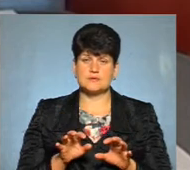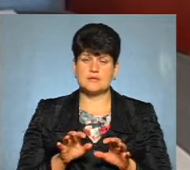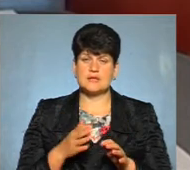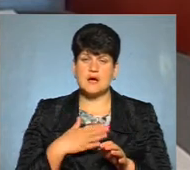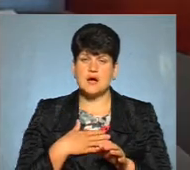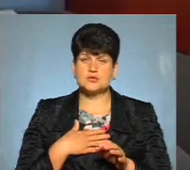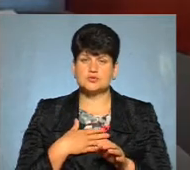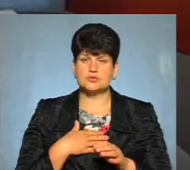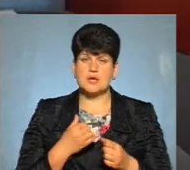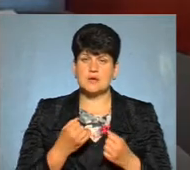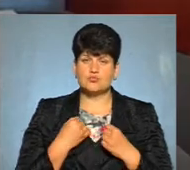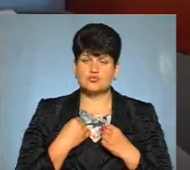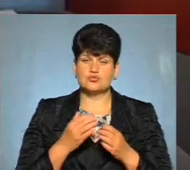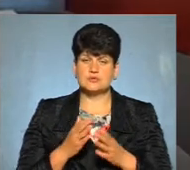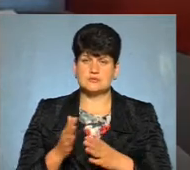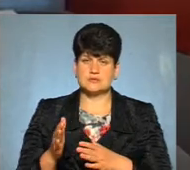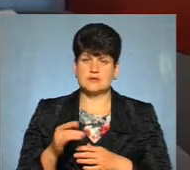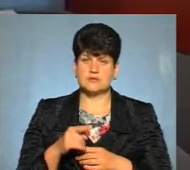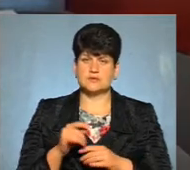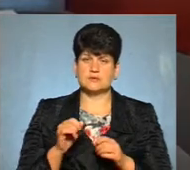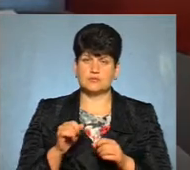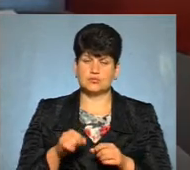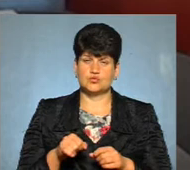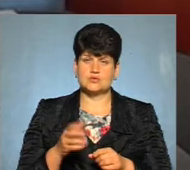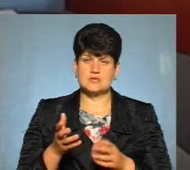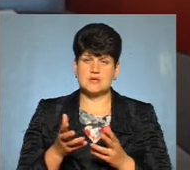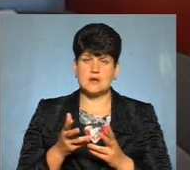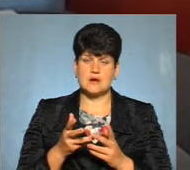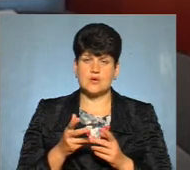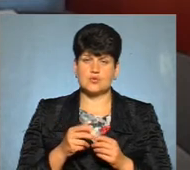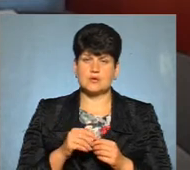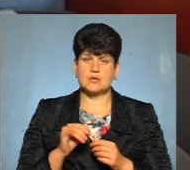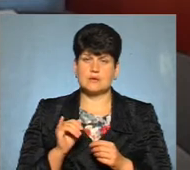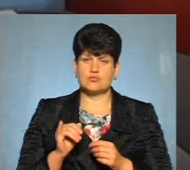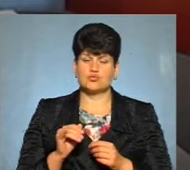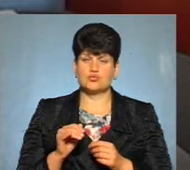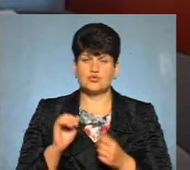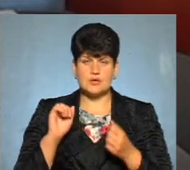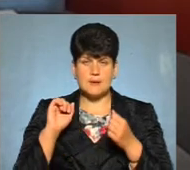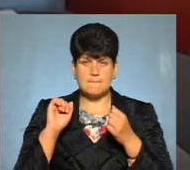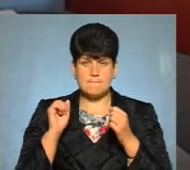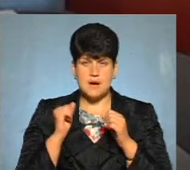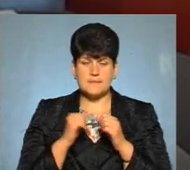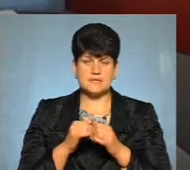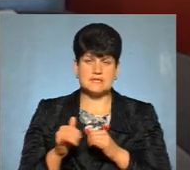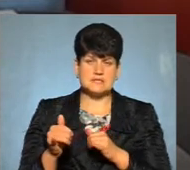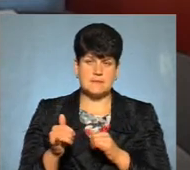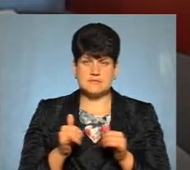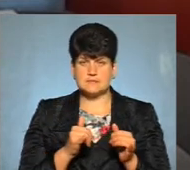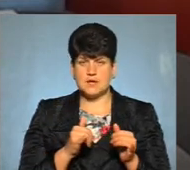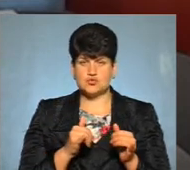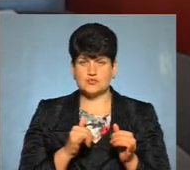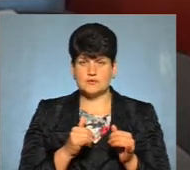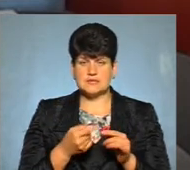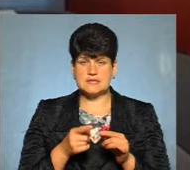нашої імунної системи. Вона здатна за рахунок імунної пам'яті забезпечувати